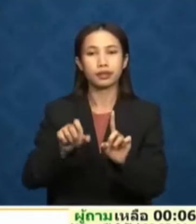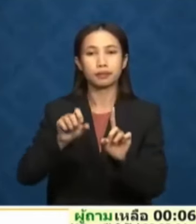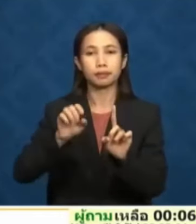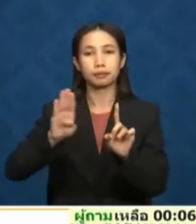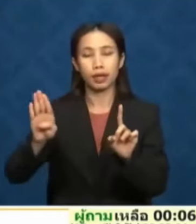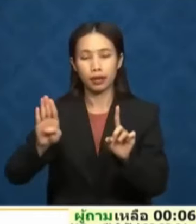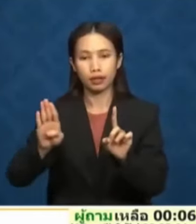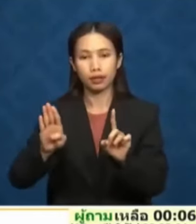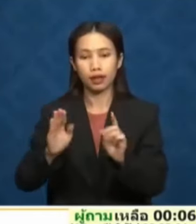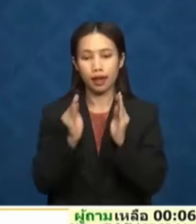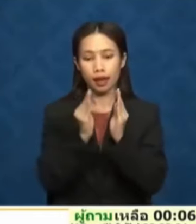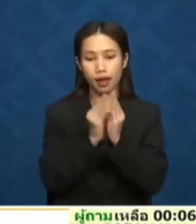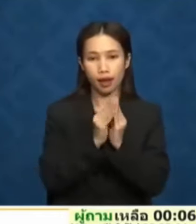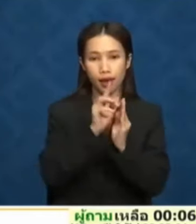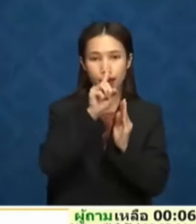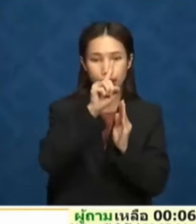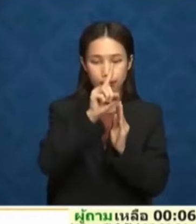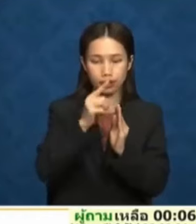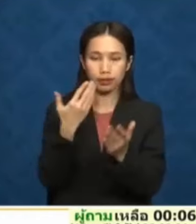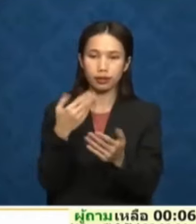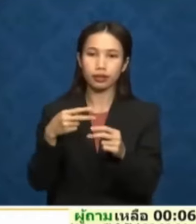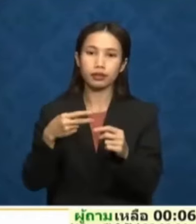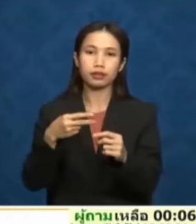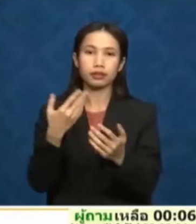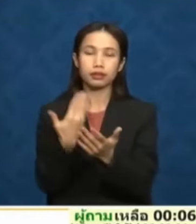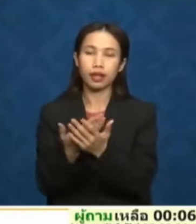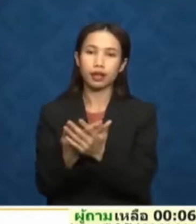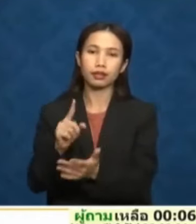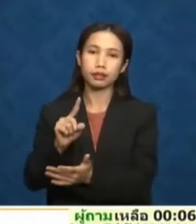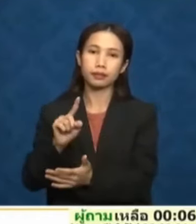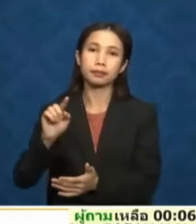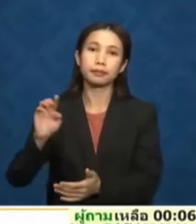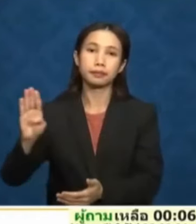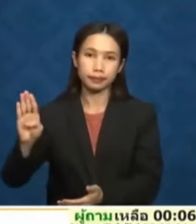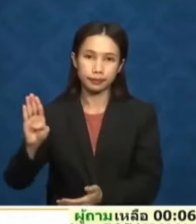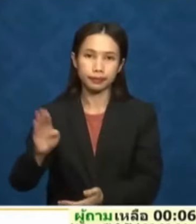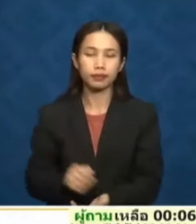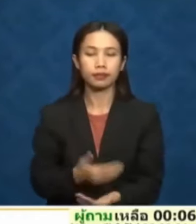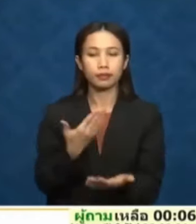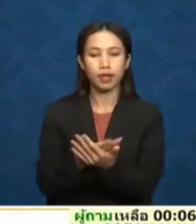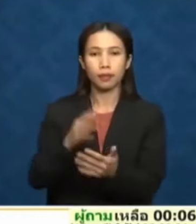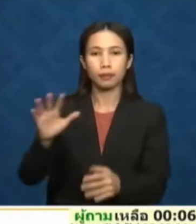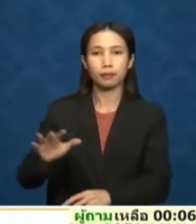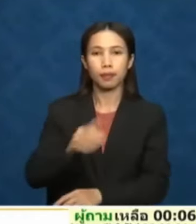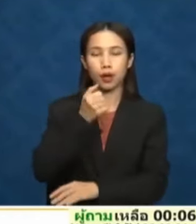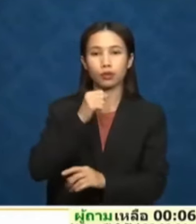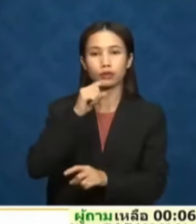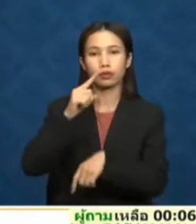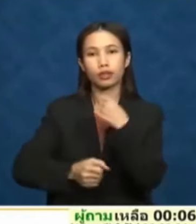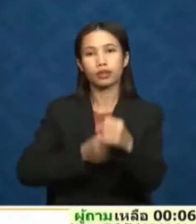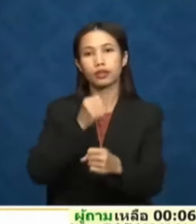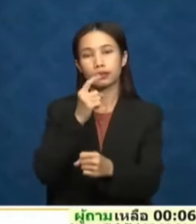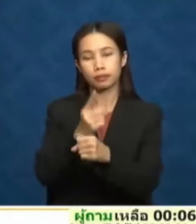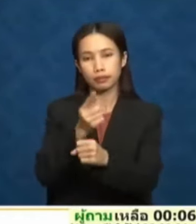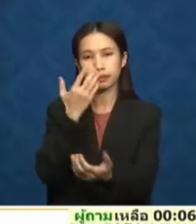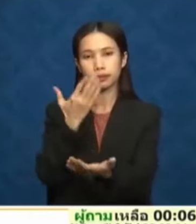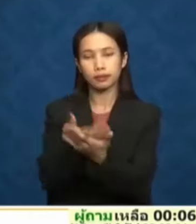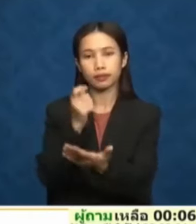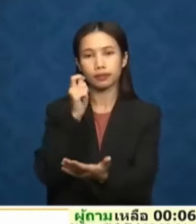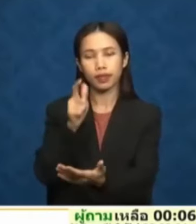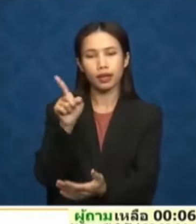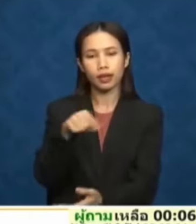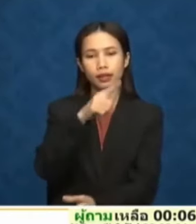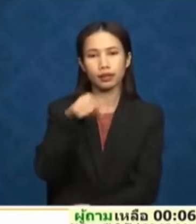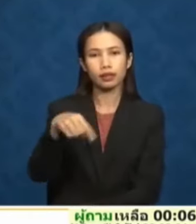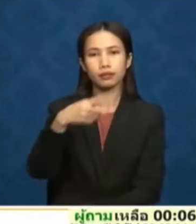พอย์ใช้คำว่าไม่เกิน1บาทต่อพอย์นะครับตามวงเงินเหมาจ่ายรายปีเป็นภาษาอังกฤษเขา